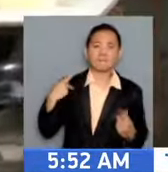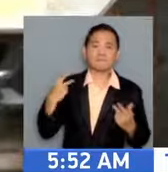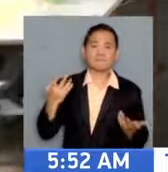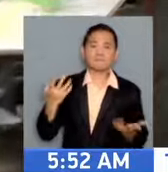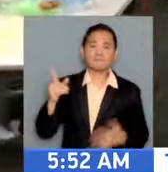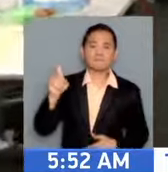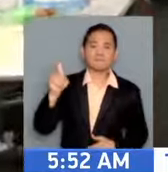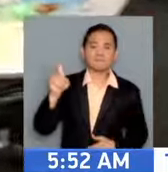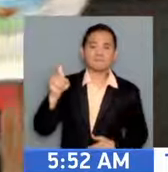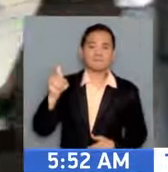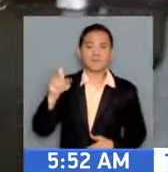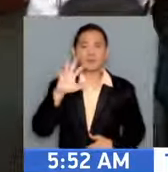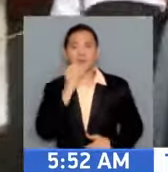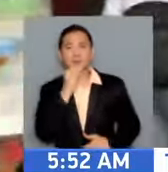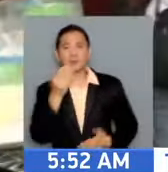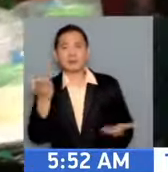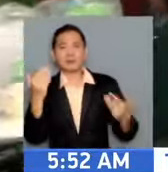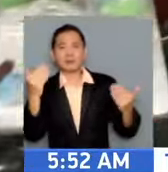Diwata.